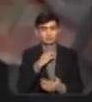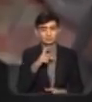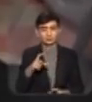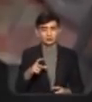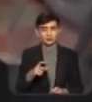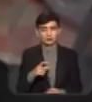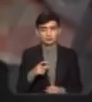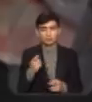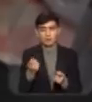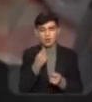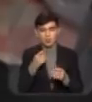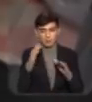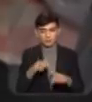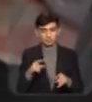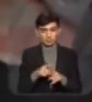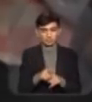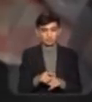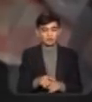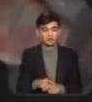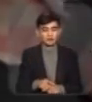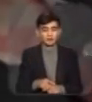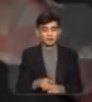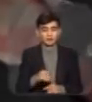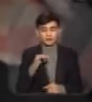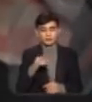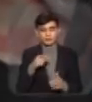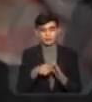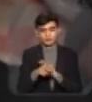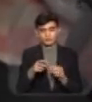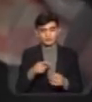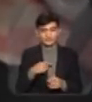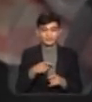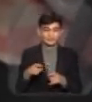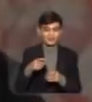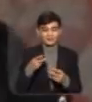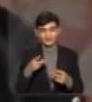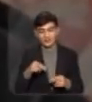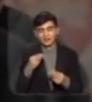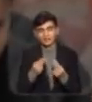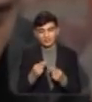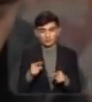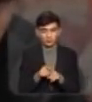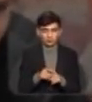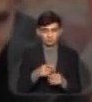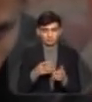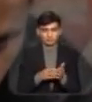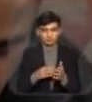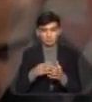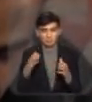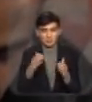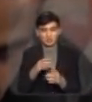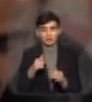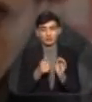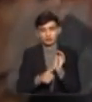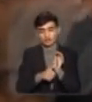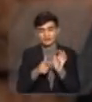Ас орнасы. Сол, чтобы на джугресы, на нехабар, нехабар, ойнас. А так ежемесячно 60-70